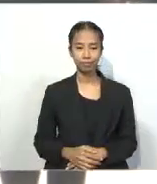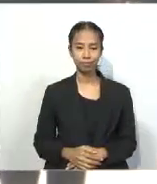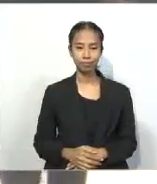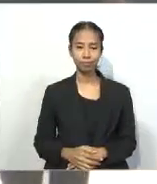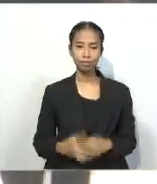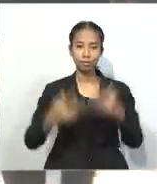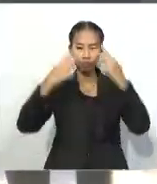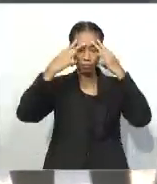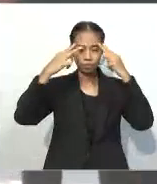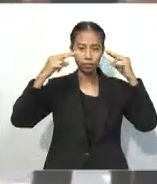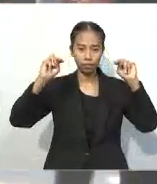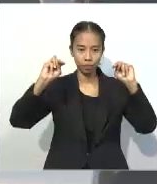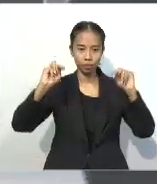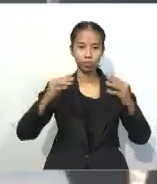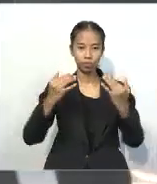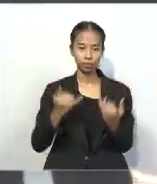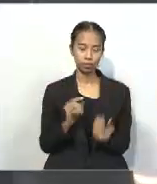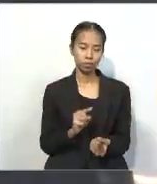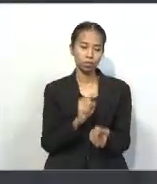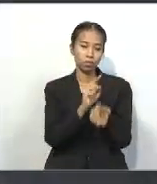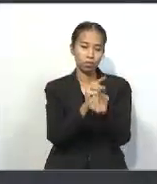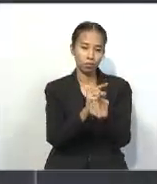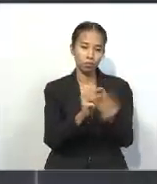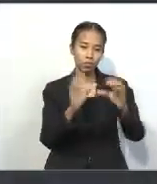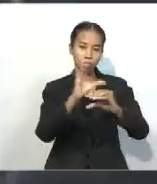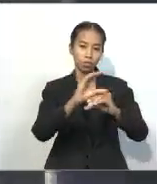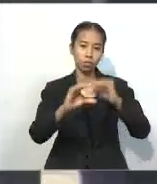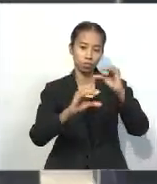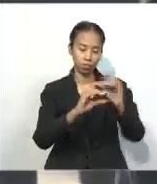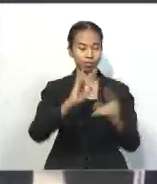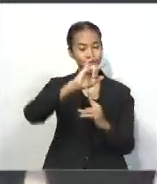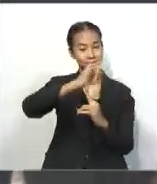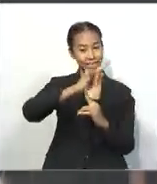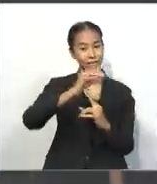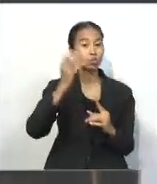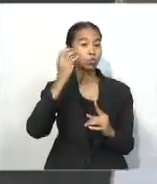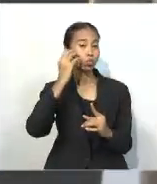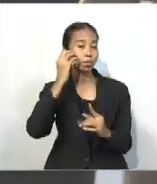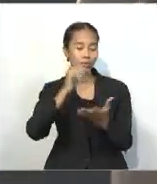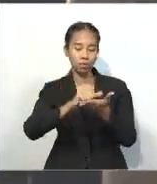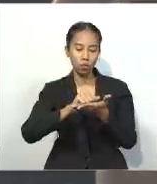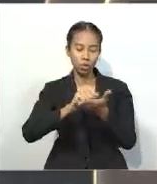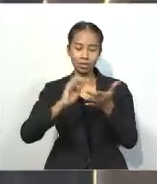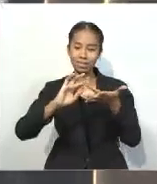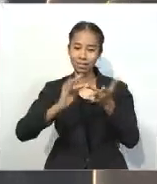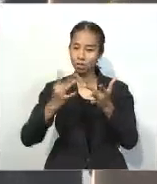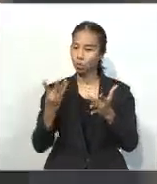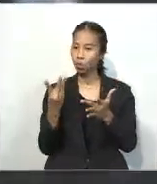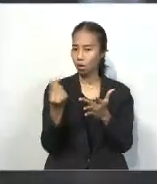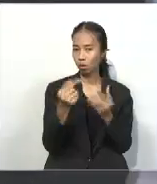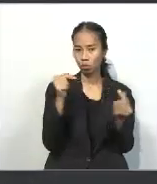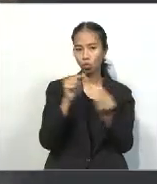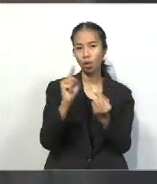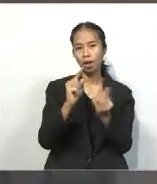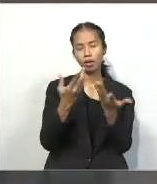พลเอกประยุทธ์จันทร์โอชานายกรัฐมนตรีเยี่ยมชมโครงการจัดให้มีสัญญาณโทรศัพท์เคลื่อนที่และบริการอินเทอร์เน็ตความเร็วสูงในพื้น